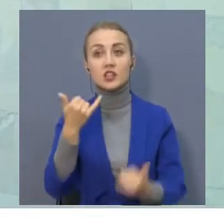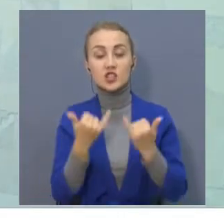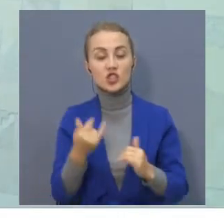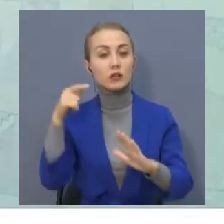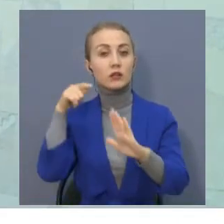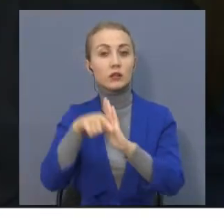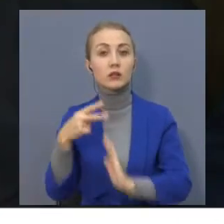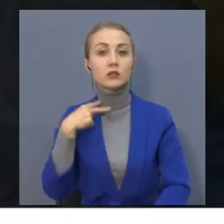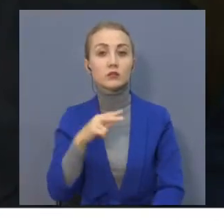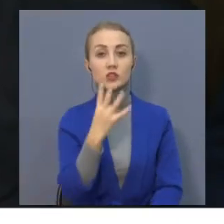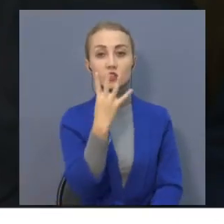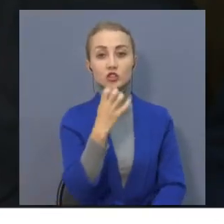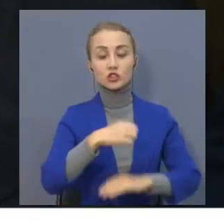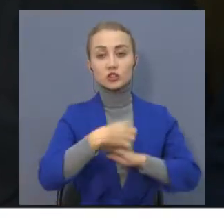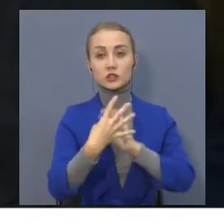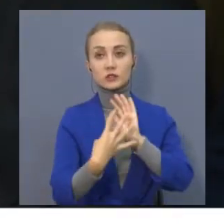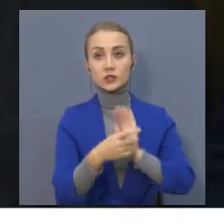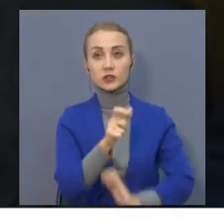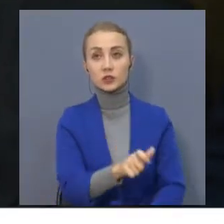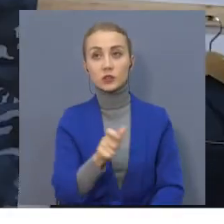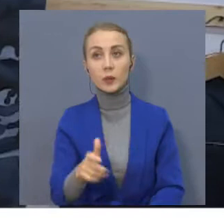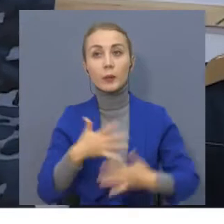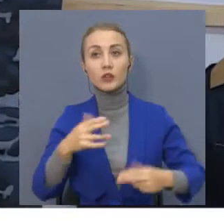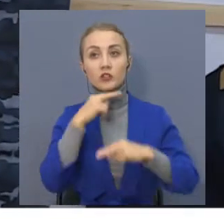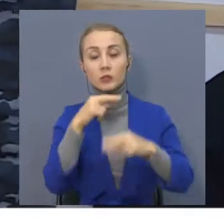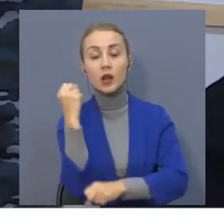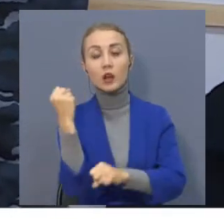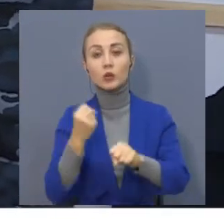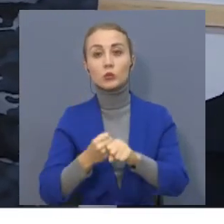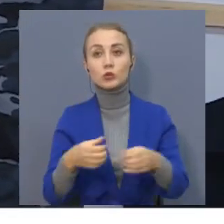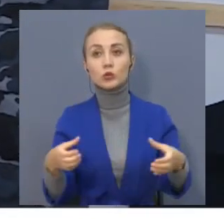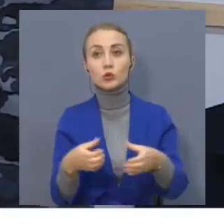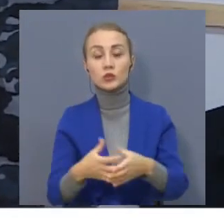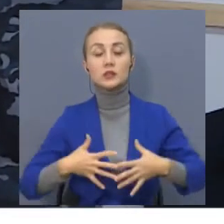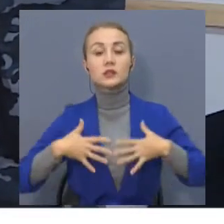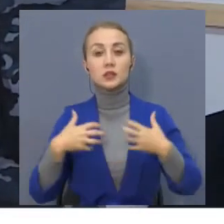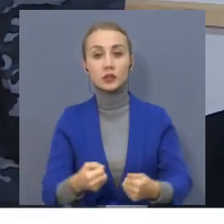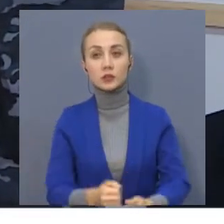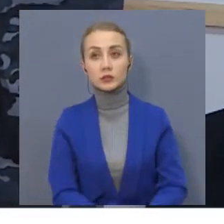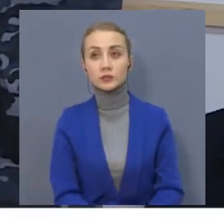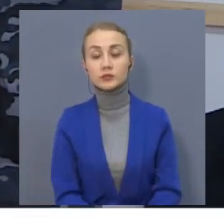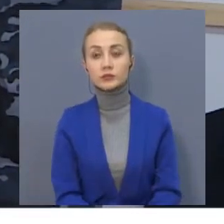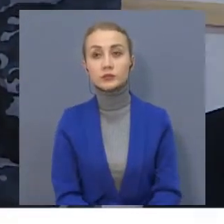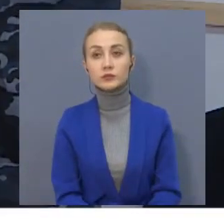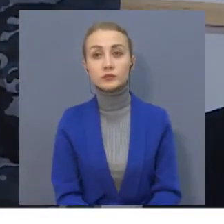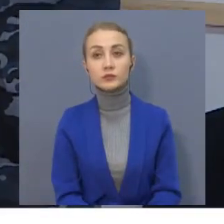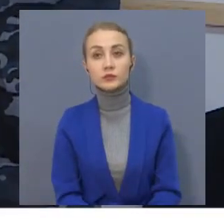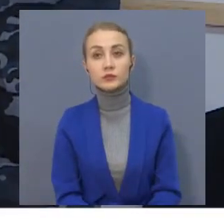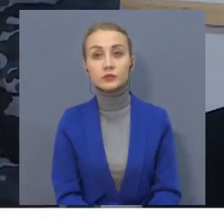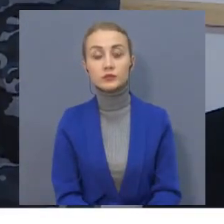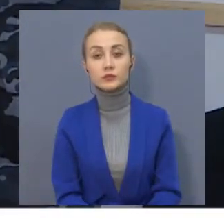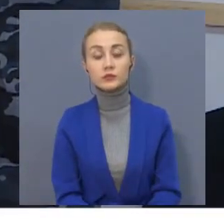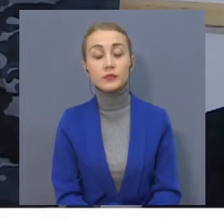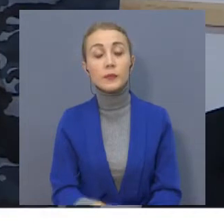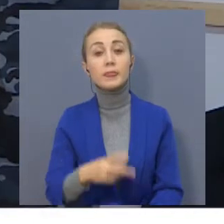әлеуметтік байланыстарын сақтауы мен қоғамға бейімделуіне мән берді. Поступило около 20 обращений. Адам